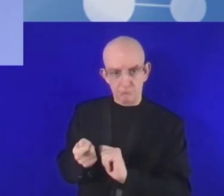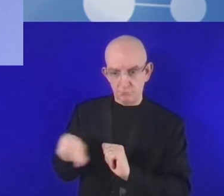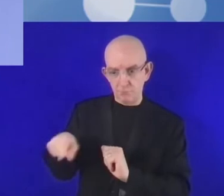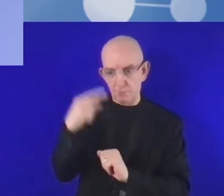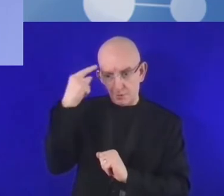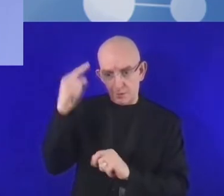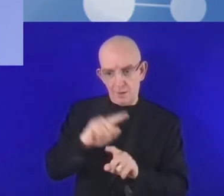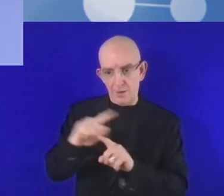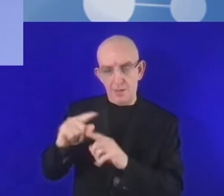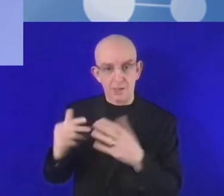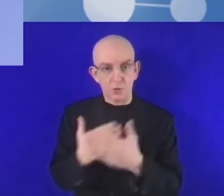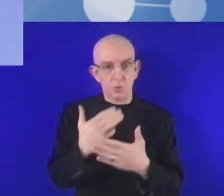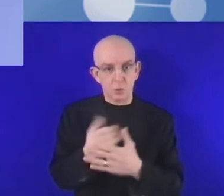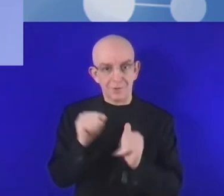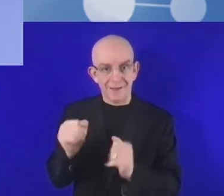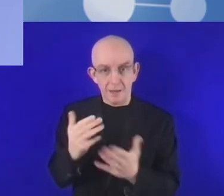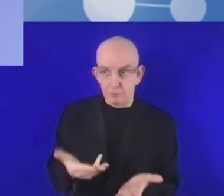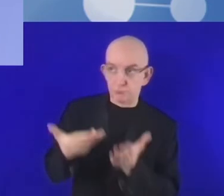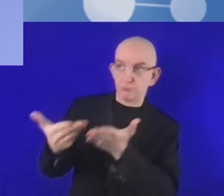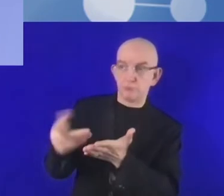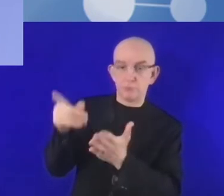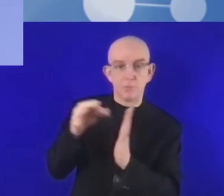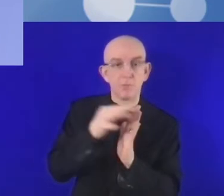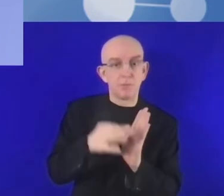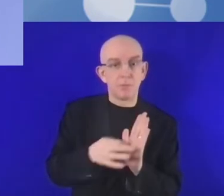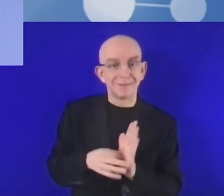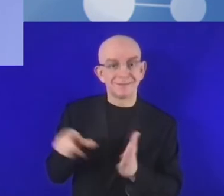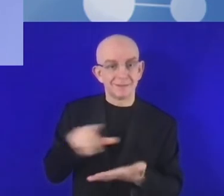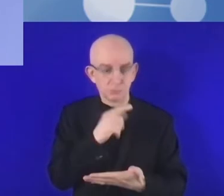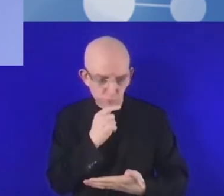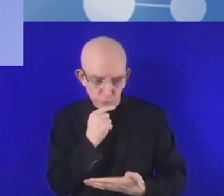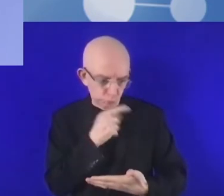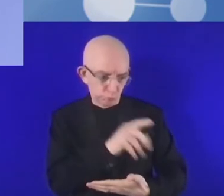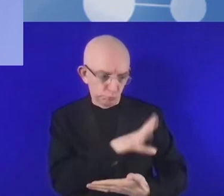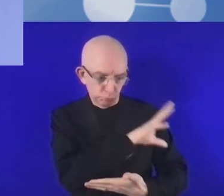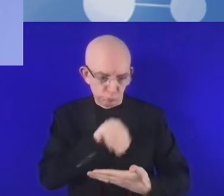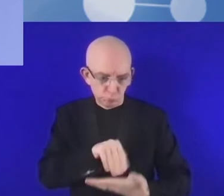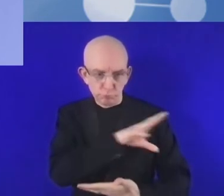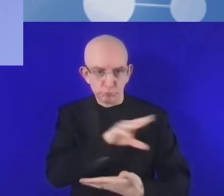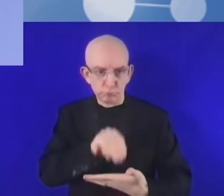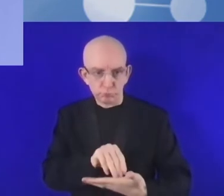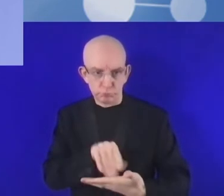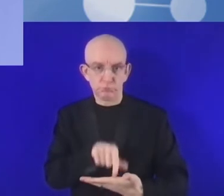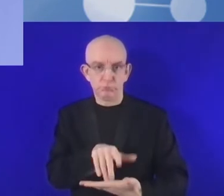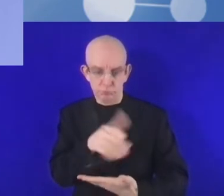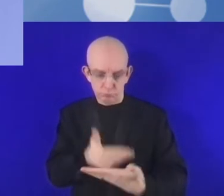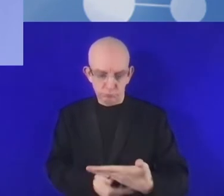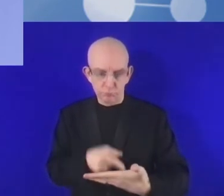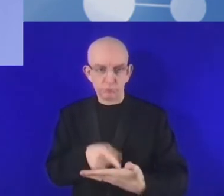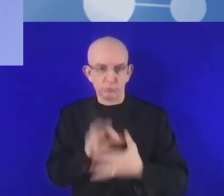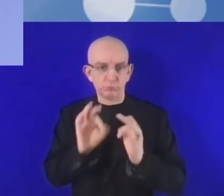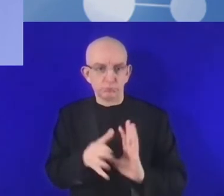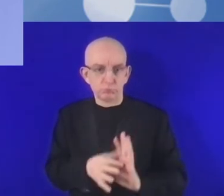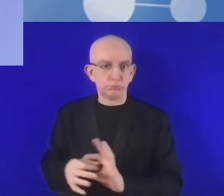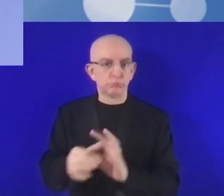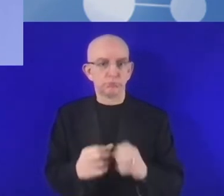够更好的支持数字化的转型。那么我想再一次强调，这种新的创新的解决方法，也